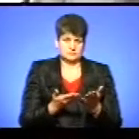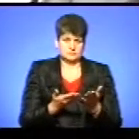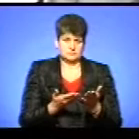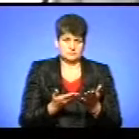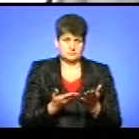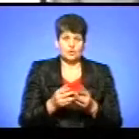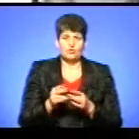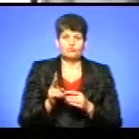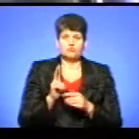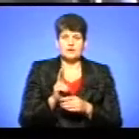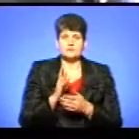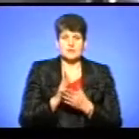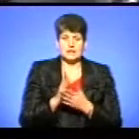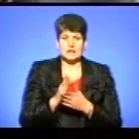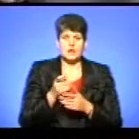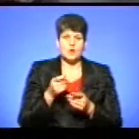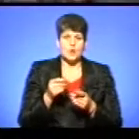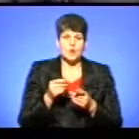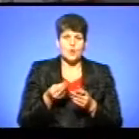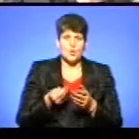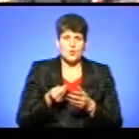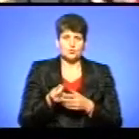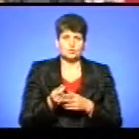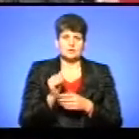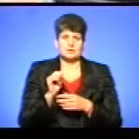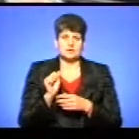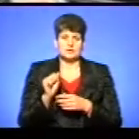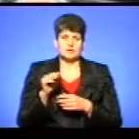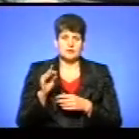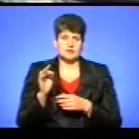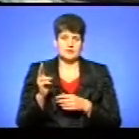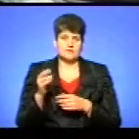тролейбусі працює кондуктор громадського транспорту Андрій Тарківський.